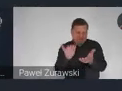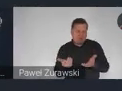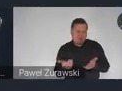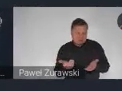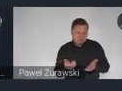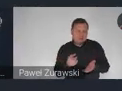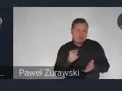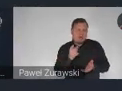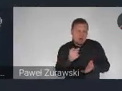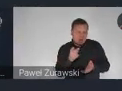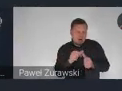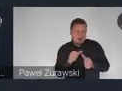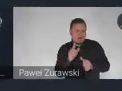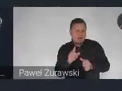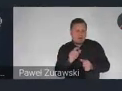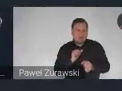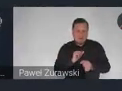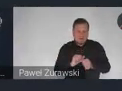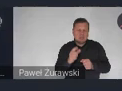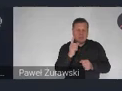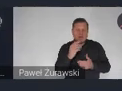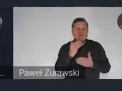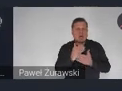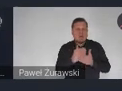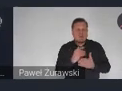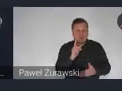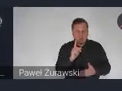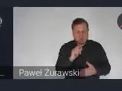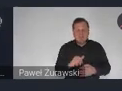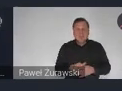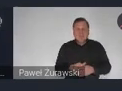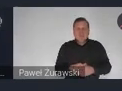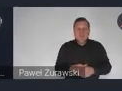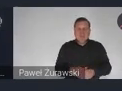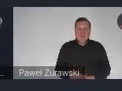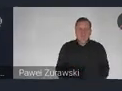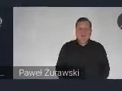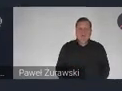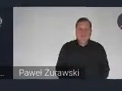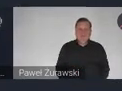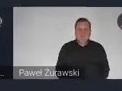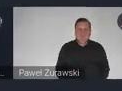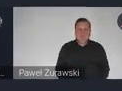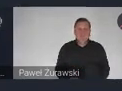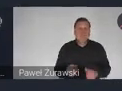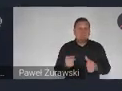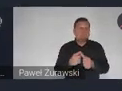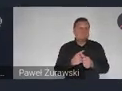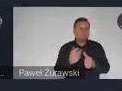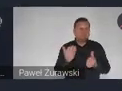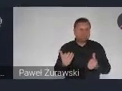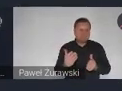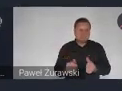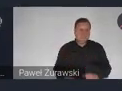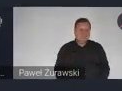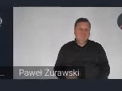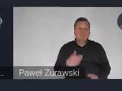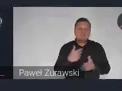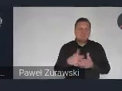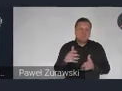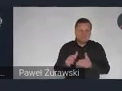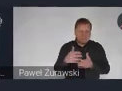są pewnego rodzaju uwarunkowania które należy tutaj wziąć pod uwagę Po pierwsze dane wydatki